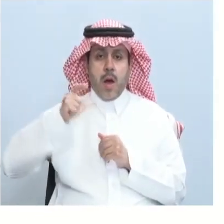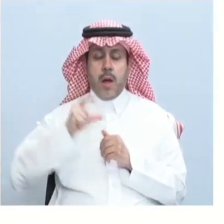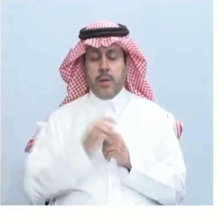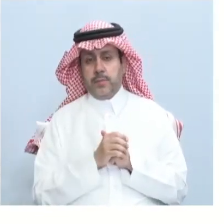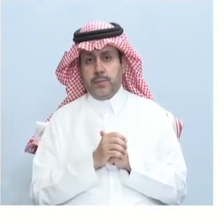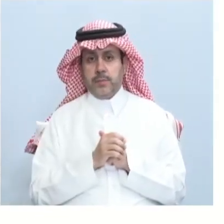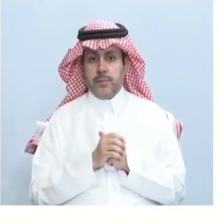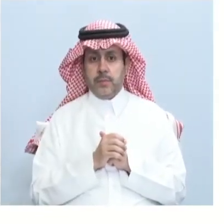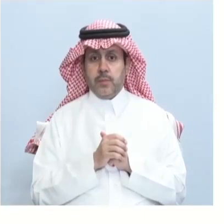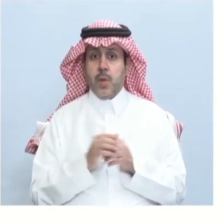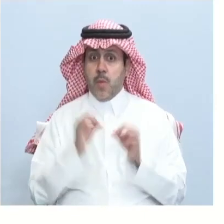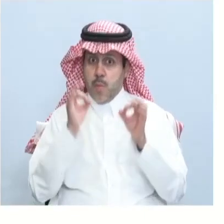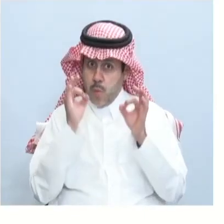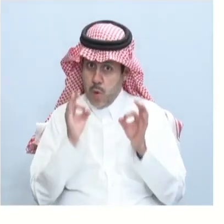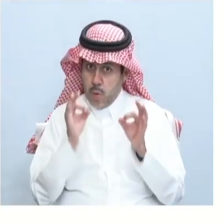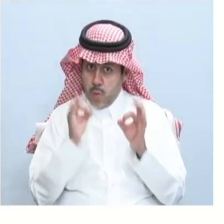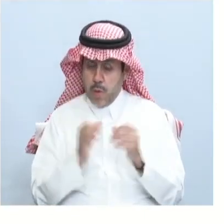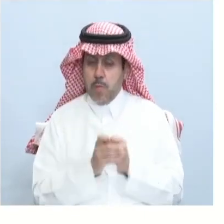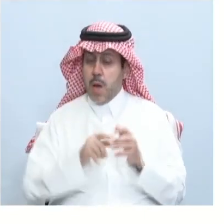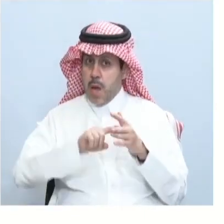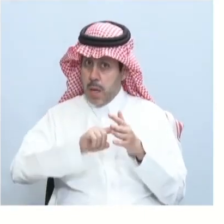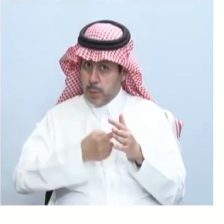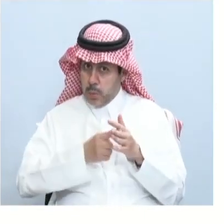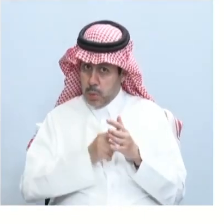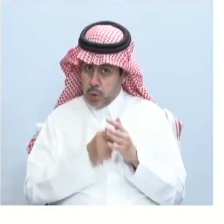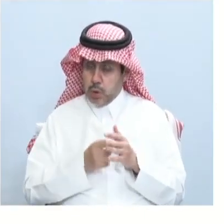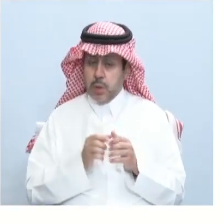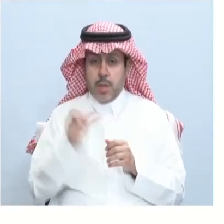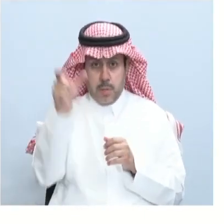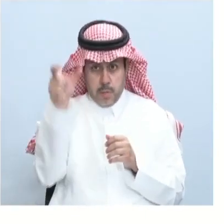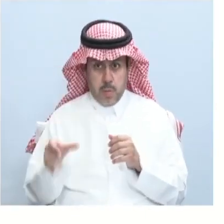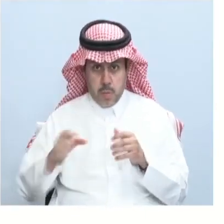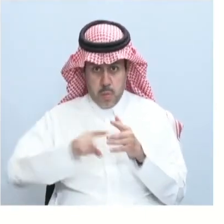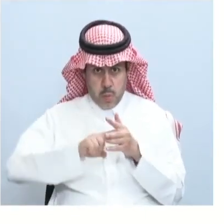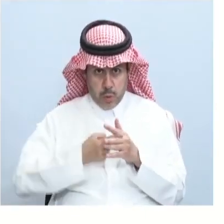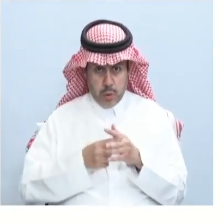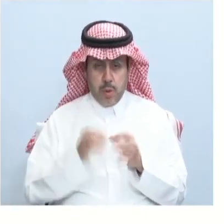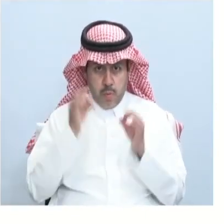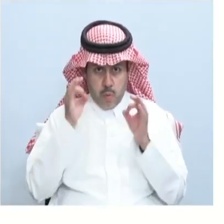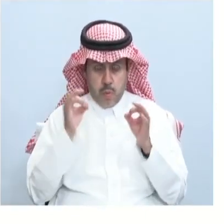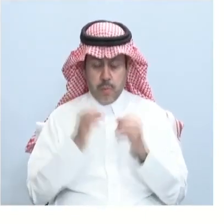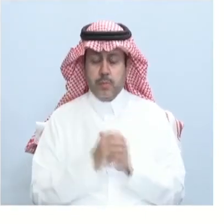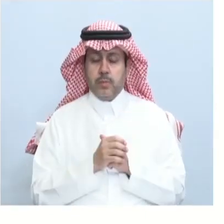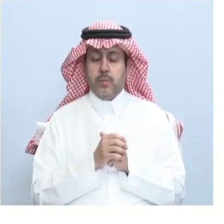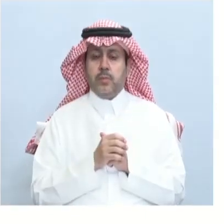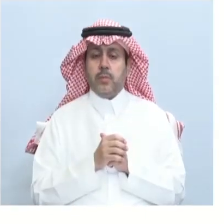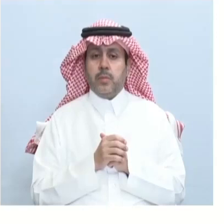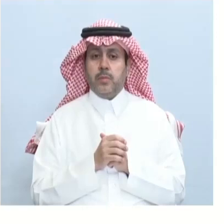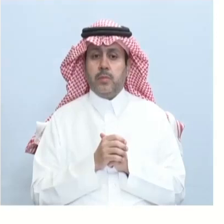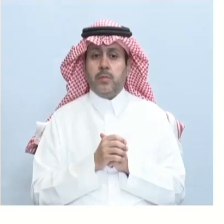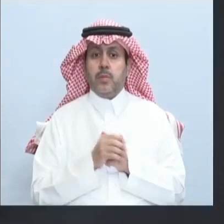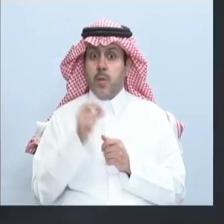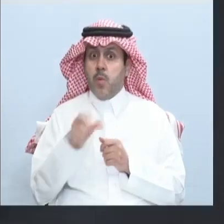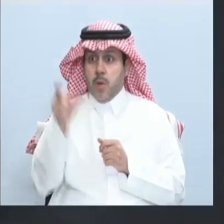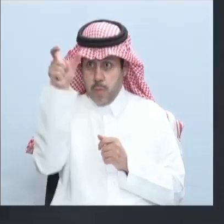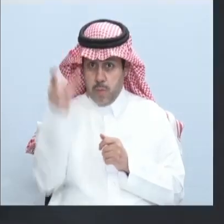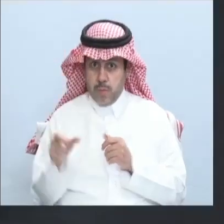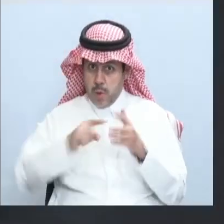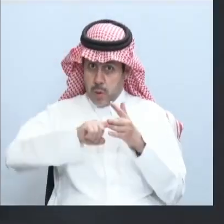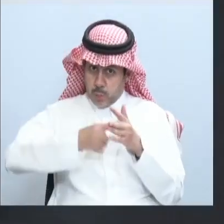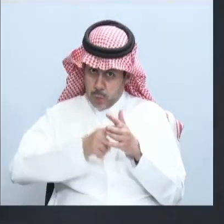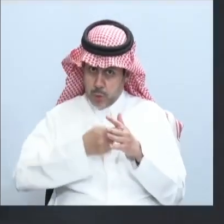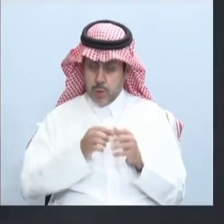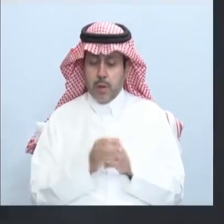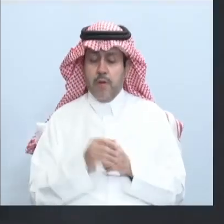يتطلب ان يكون المصلح هنا ماذا يتطلب من المصلح هناك امور لابد ان تكون في المصلح